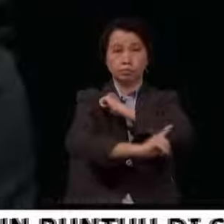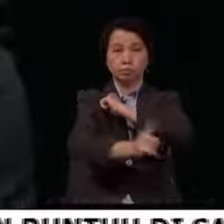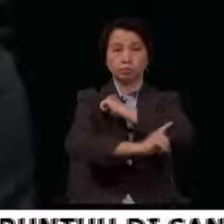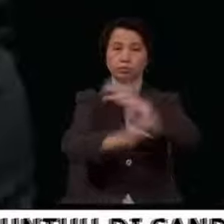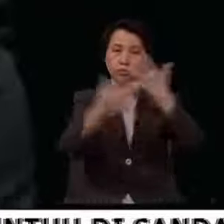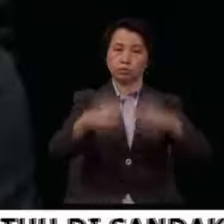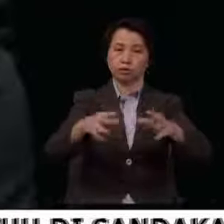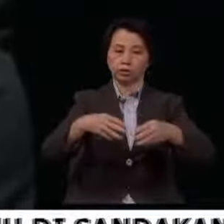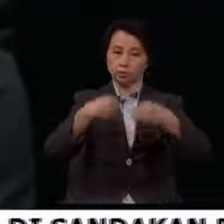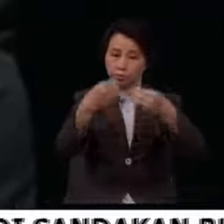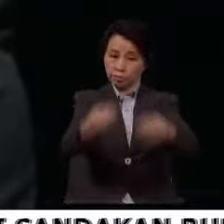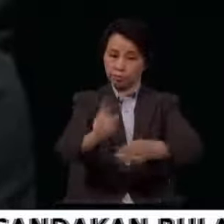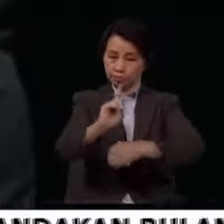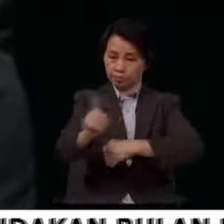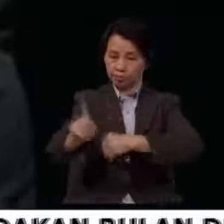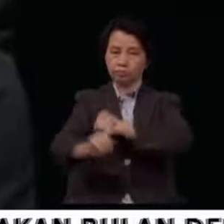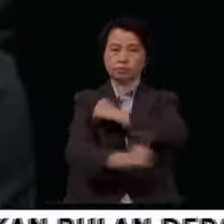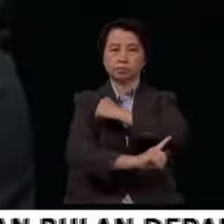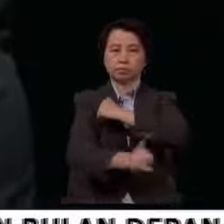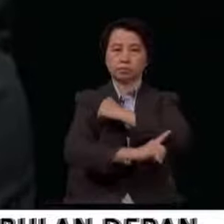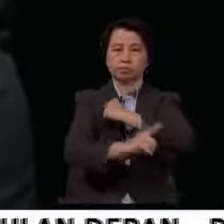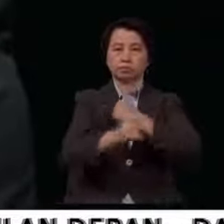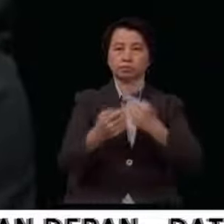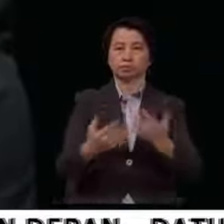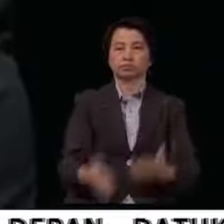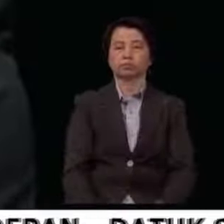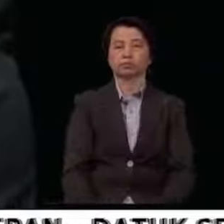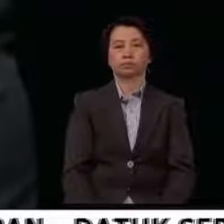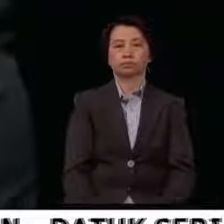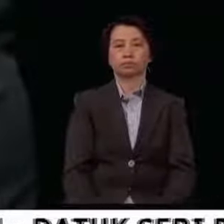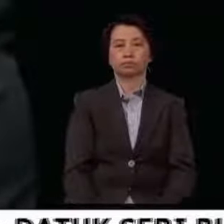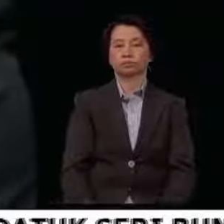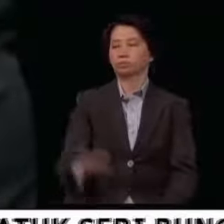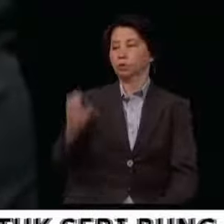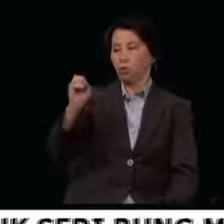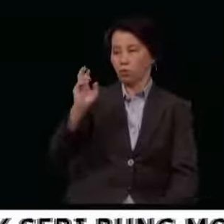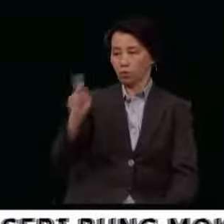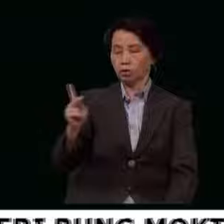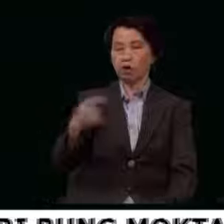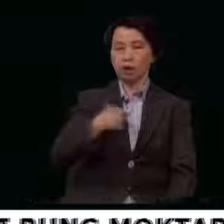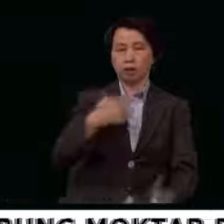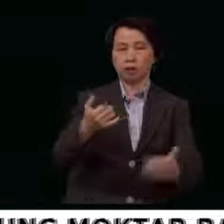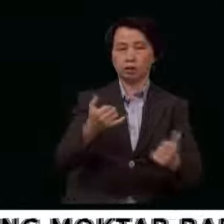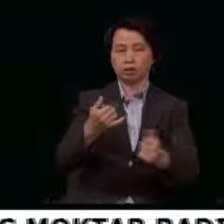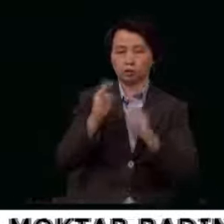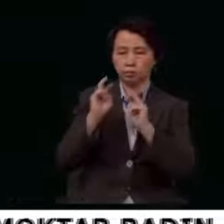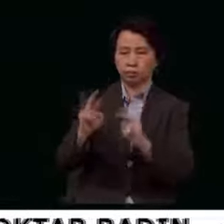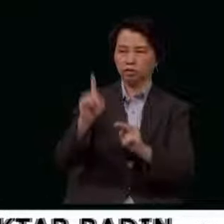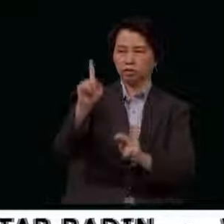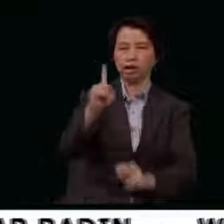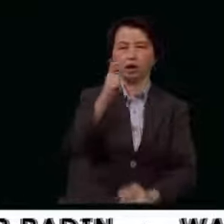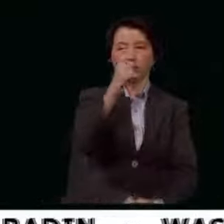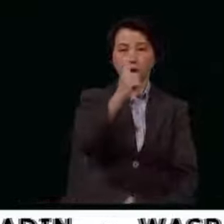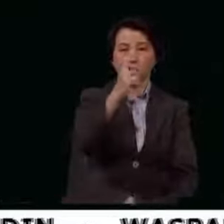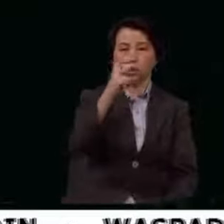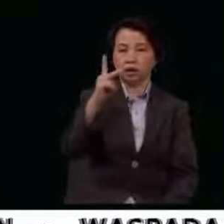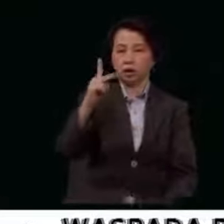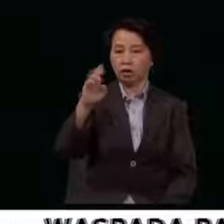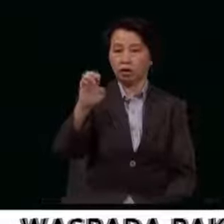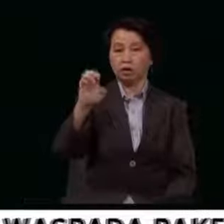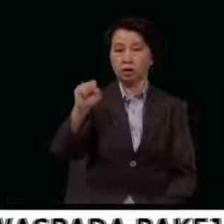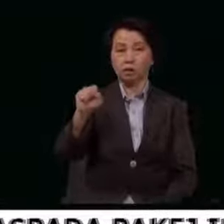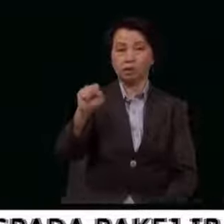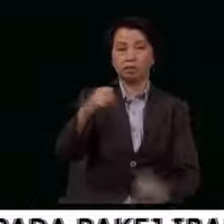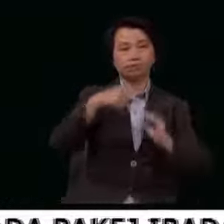kompaun chronometer menggunakan atau meletakkan harga nih daripada agen sepatunya diperhatikan dan bersalah